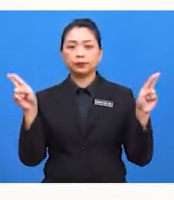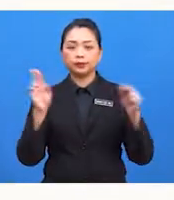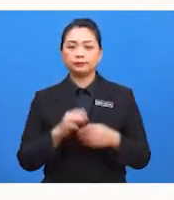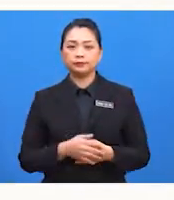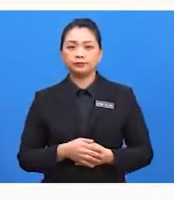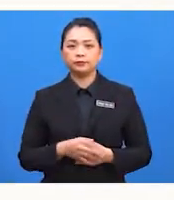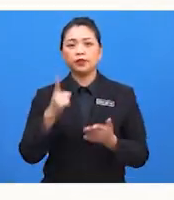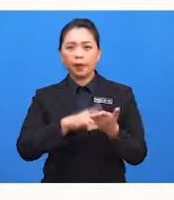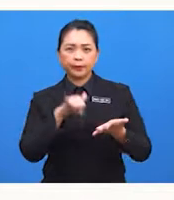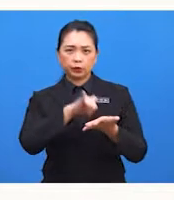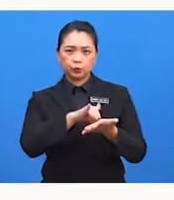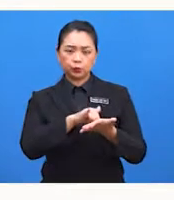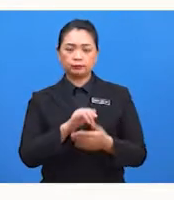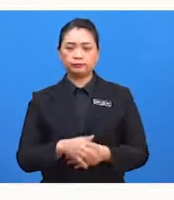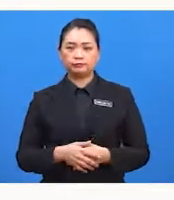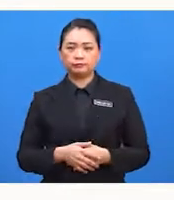kita bincangkan.